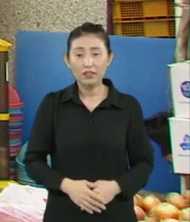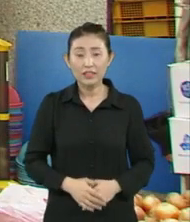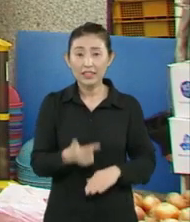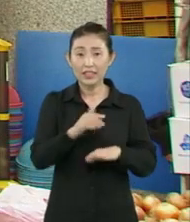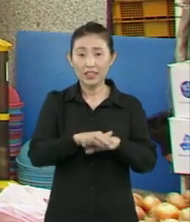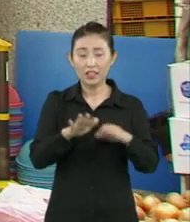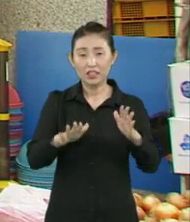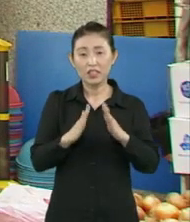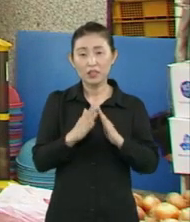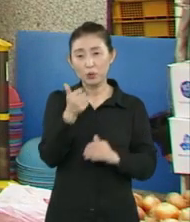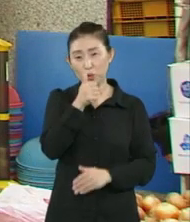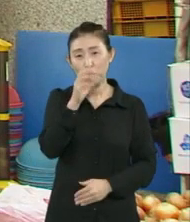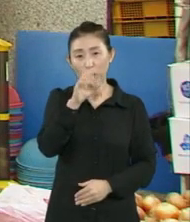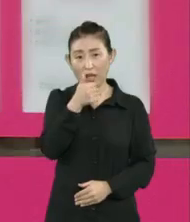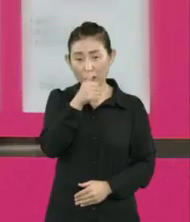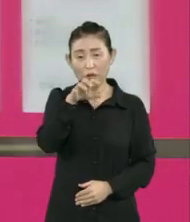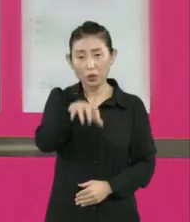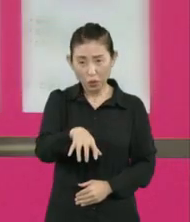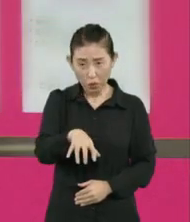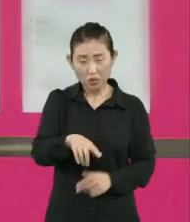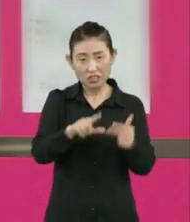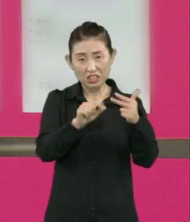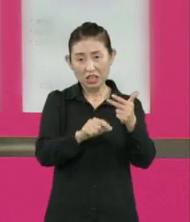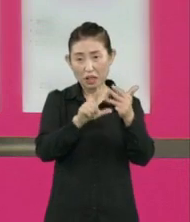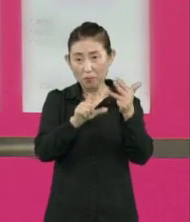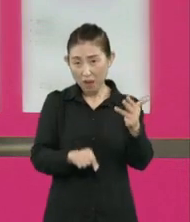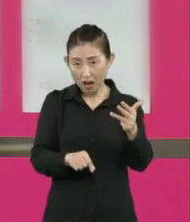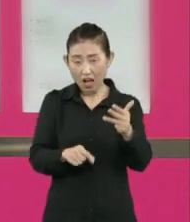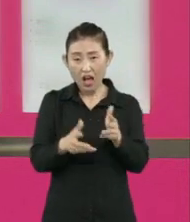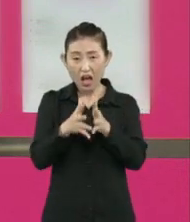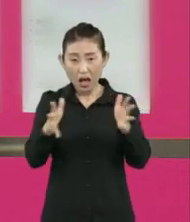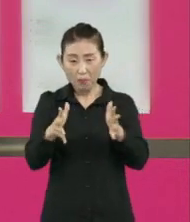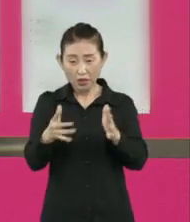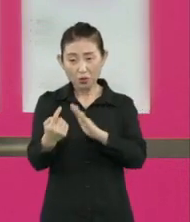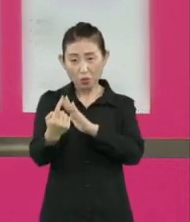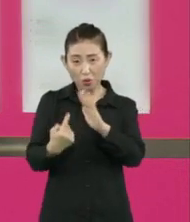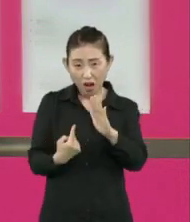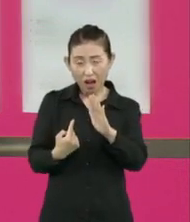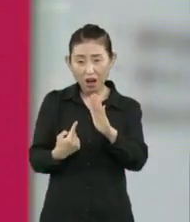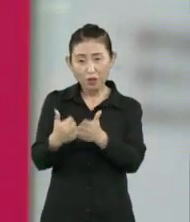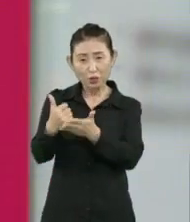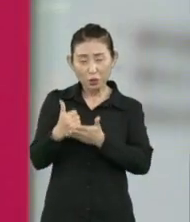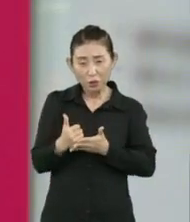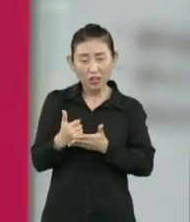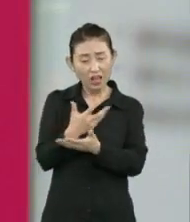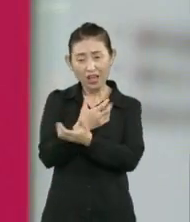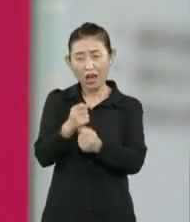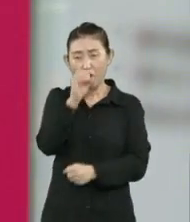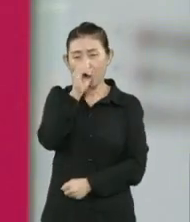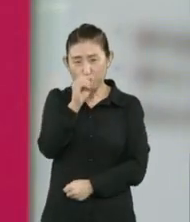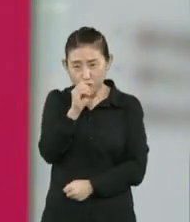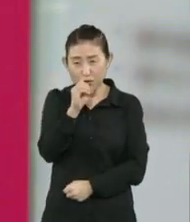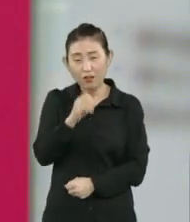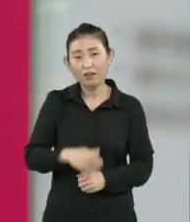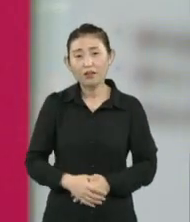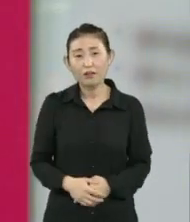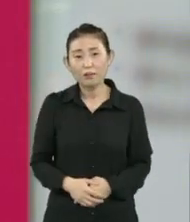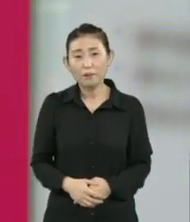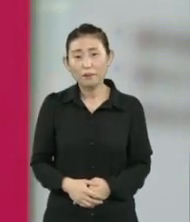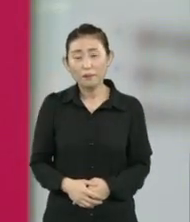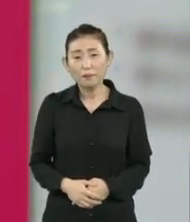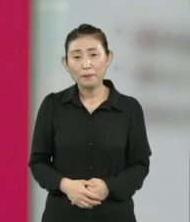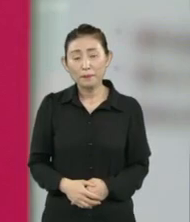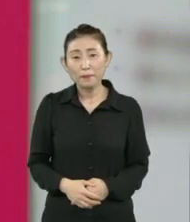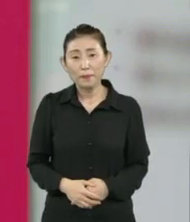대전의 한 부동산중개업소 7 팔을 들어 아파트 매매 계약 건수가 단 한 건도 없을 정도로 개점휴업